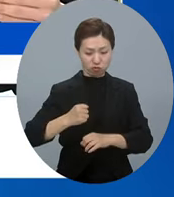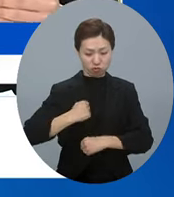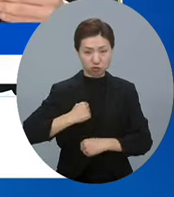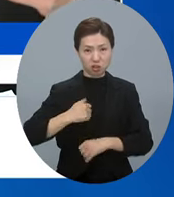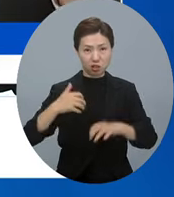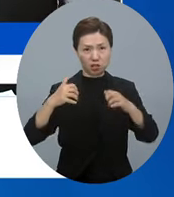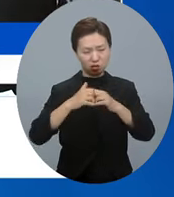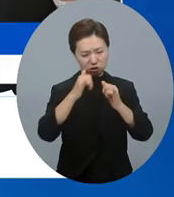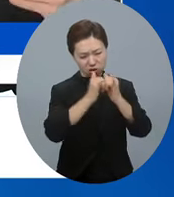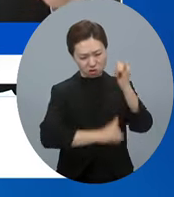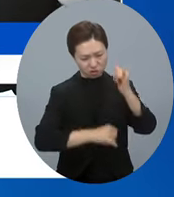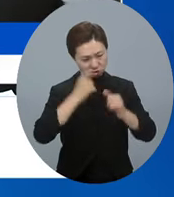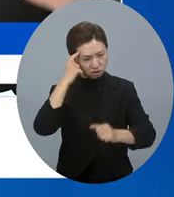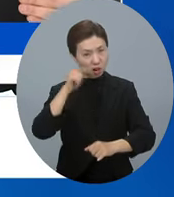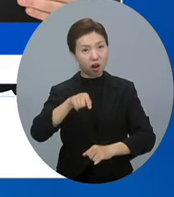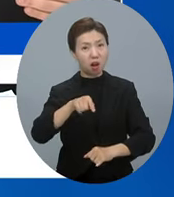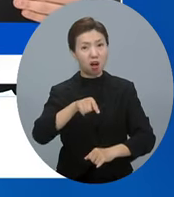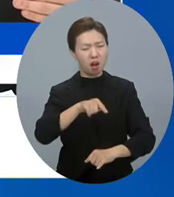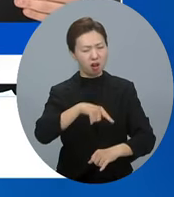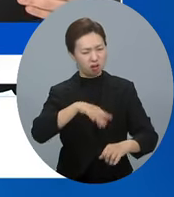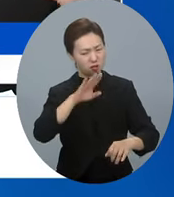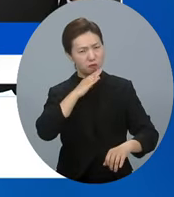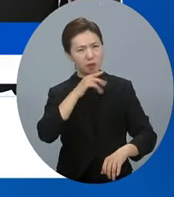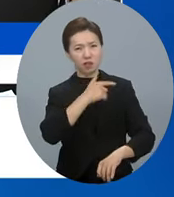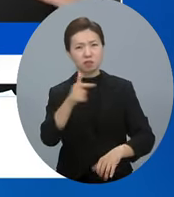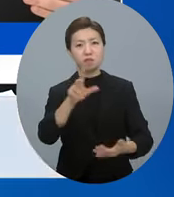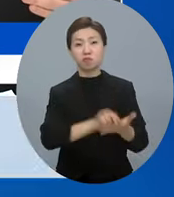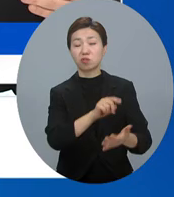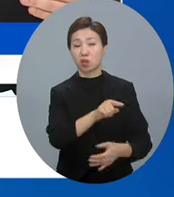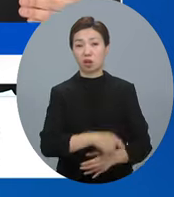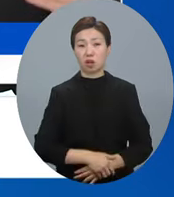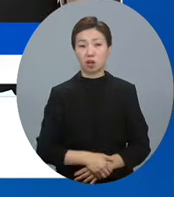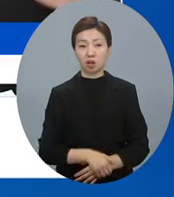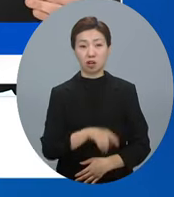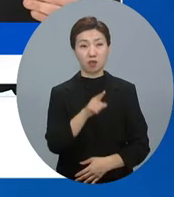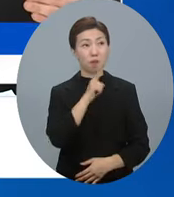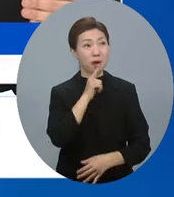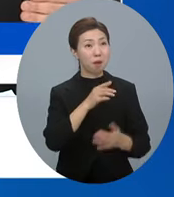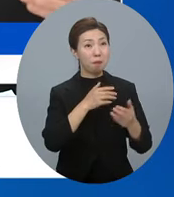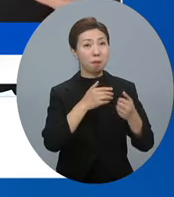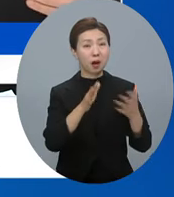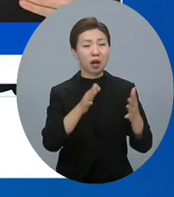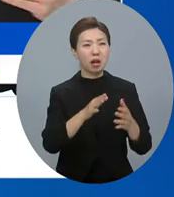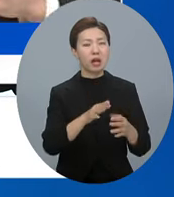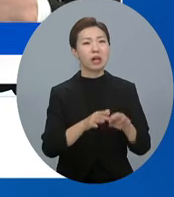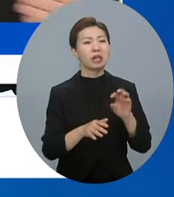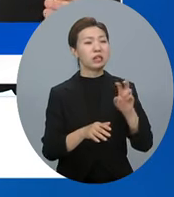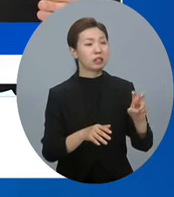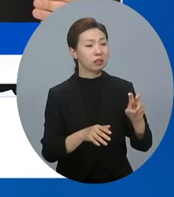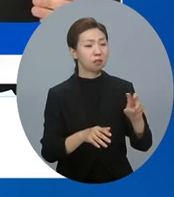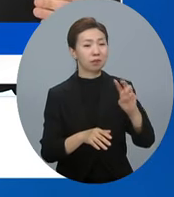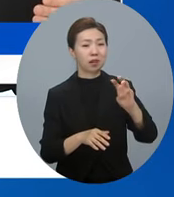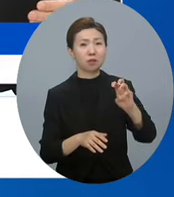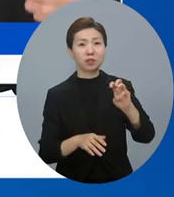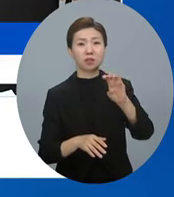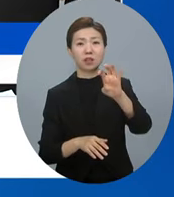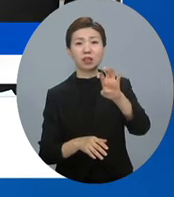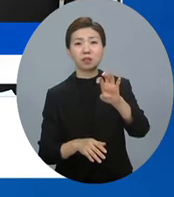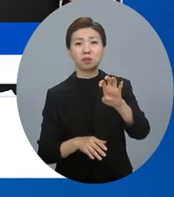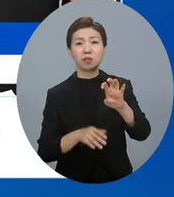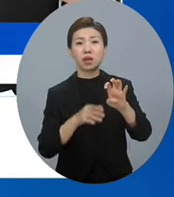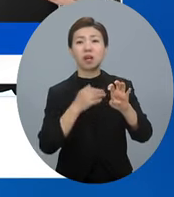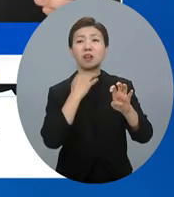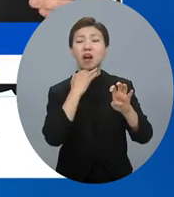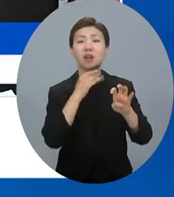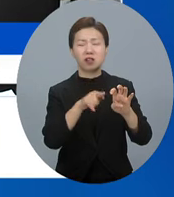바라보는 관점에 굉장히 큰 결함을 가지고 있다라고 봅니다 지금 저거 20대 때 발언도 아니고 30대 때 발언도 아니고 40대 때 발언도 아니지 않습니까네